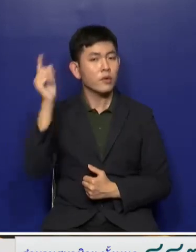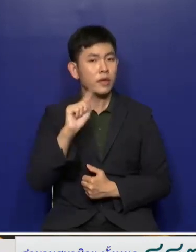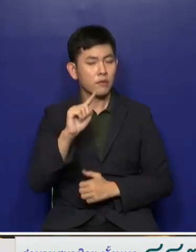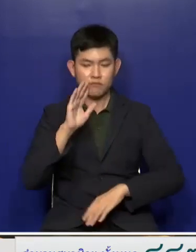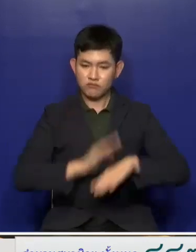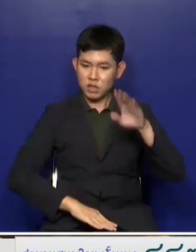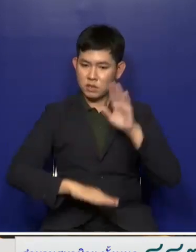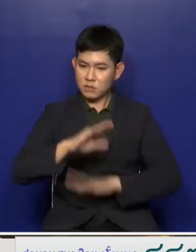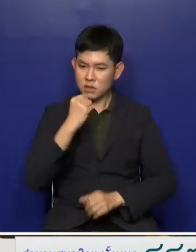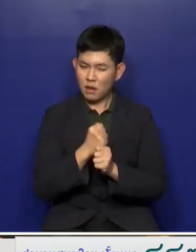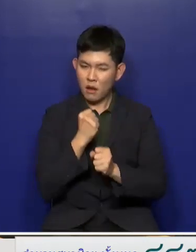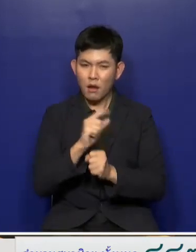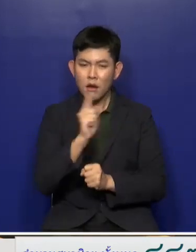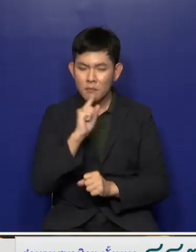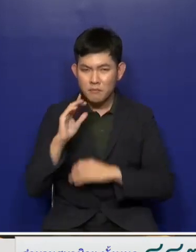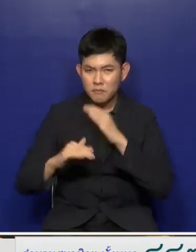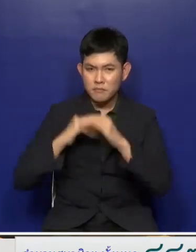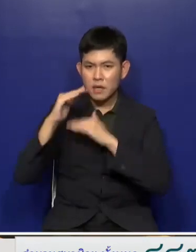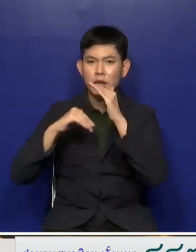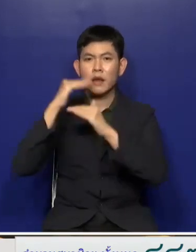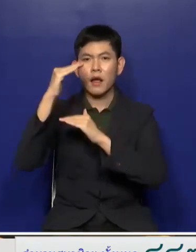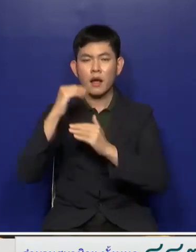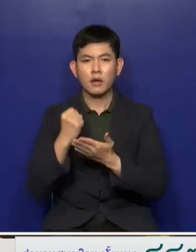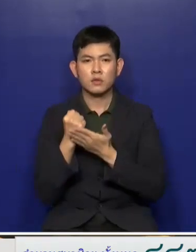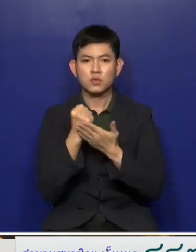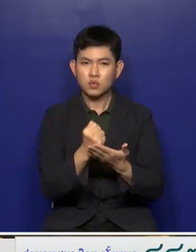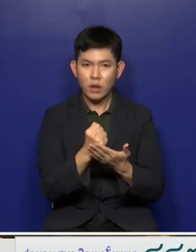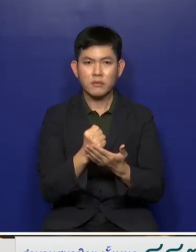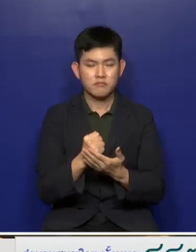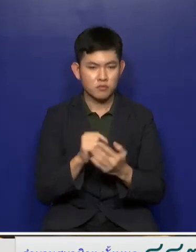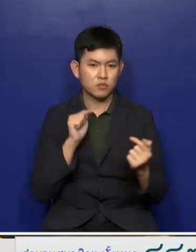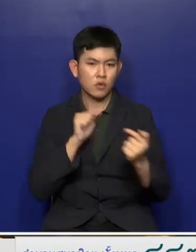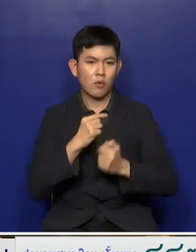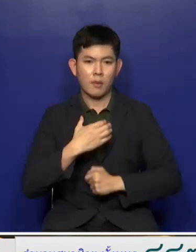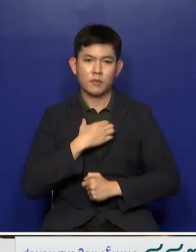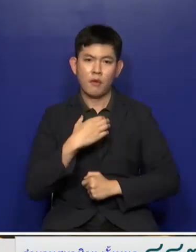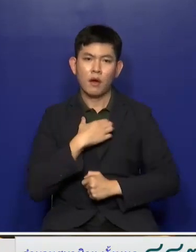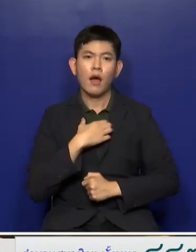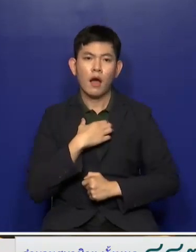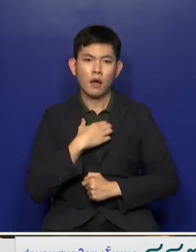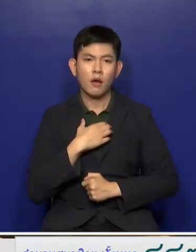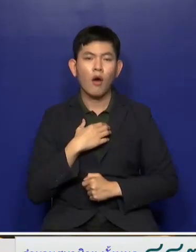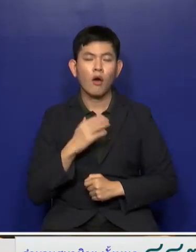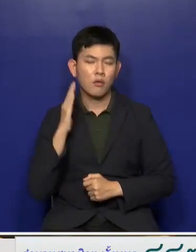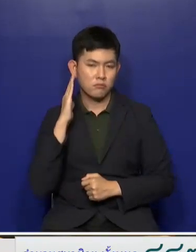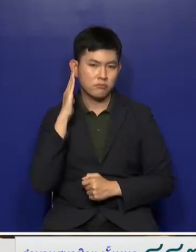ออะไรที่จะไปพัฒนาสิ่งเหล่านั้นให้ตอบสนองต่อความต้องการของ